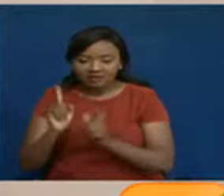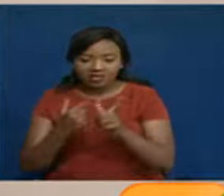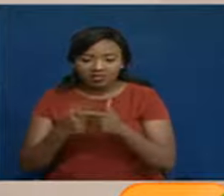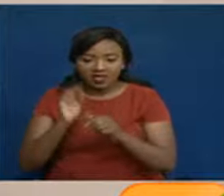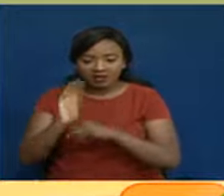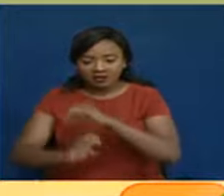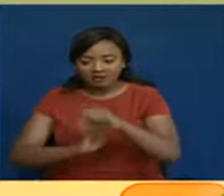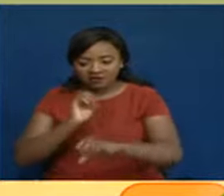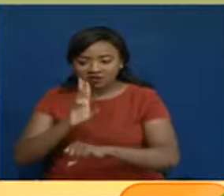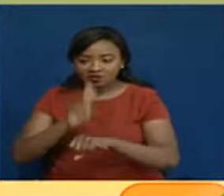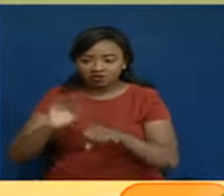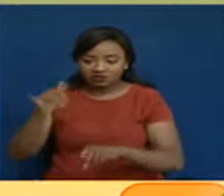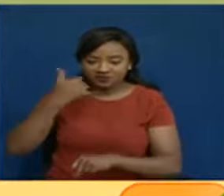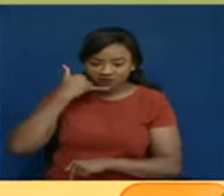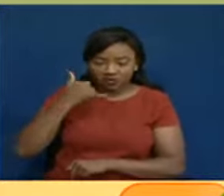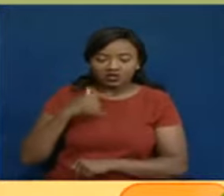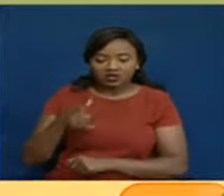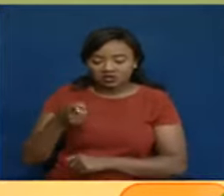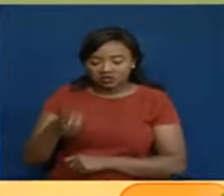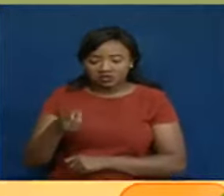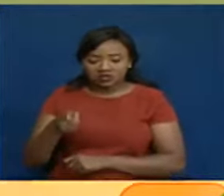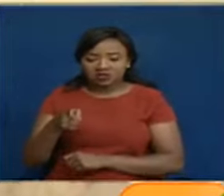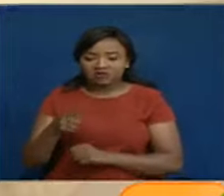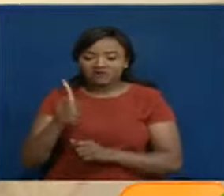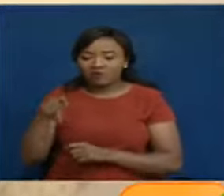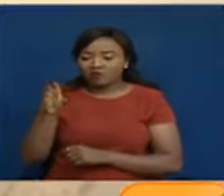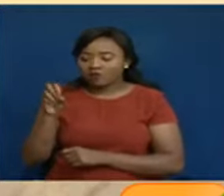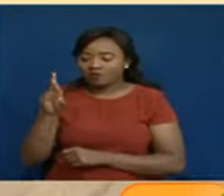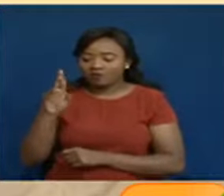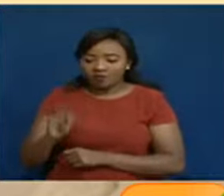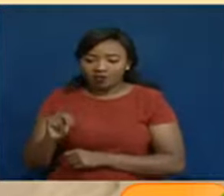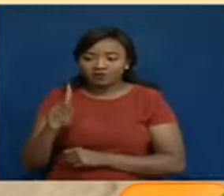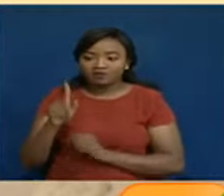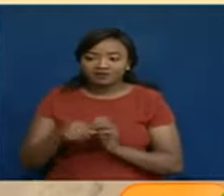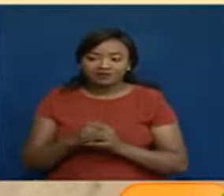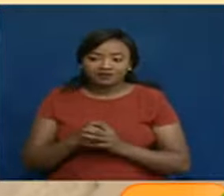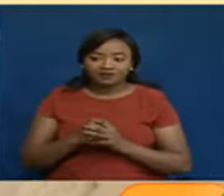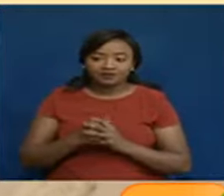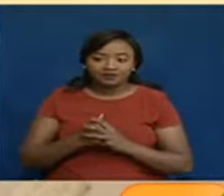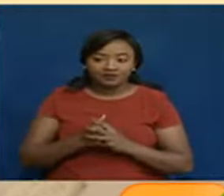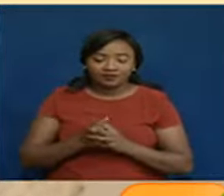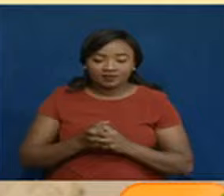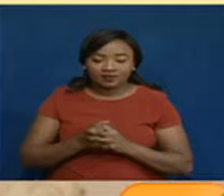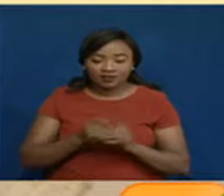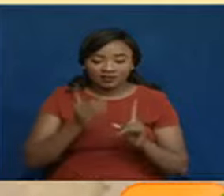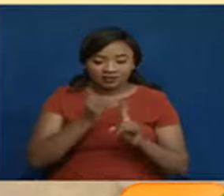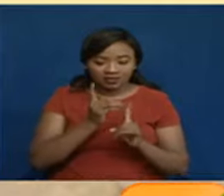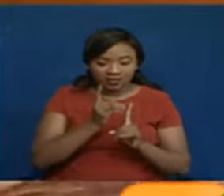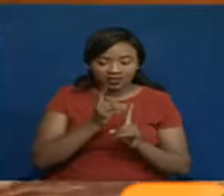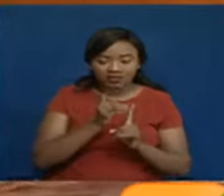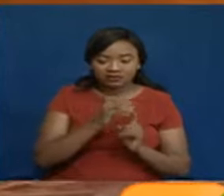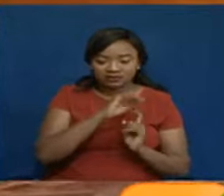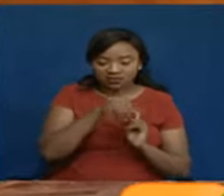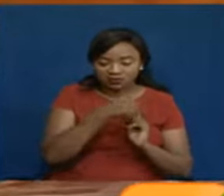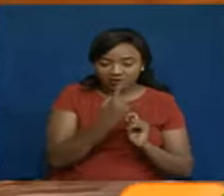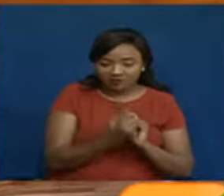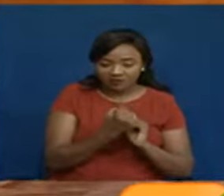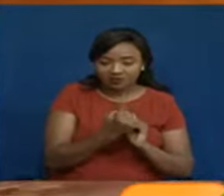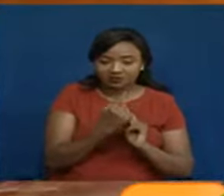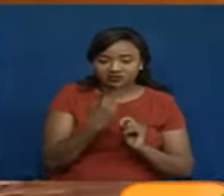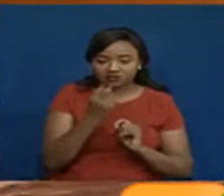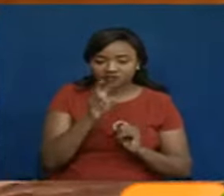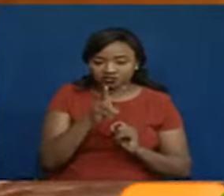kwa kutumia simu yake ya mkono kati ya Agosti mosi mwaka 2022 na Januari mosi 2023. Murithi pia alishtakiwa